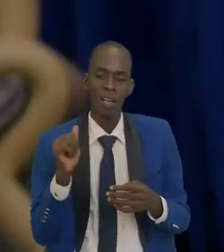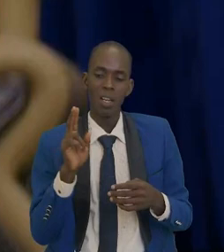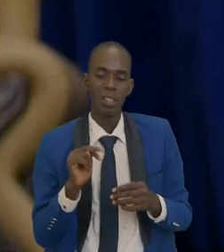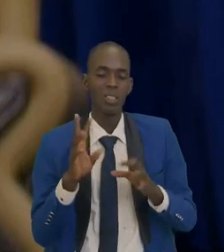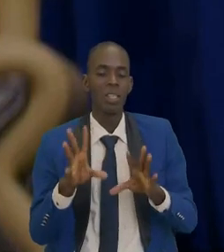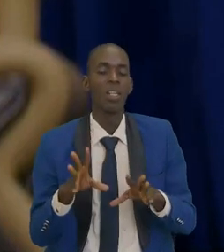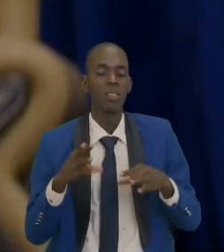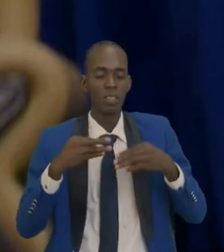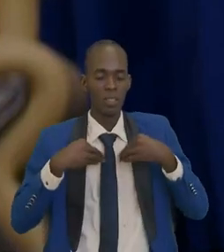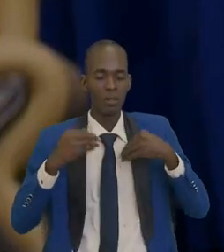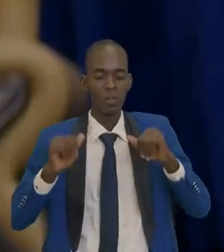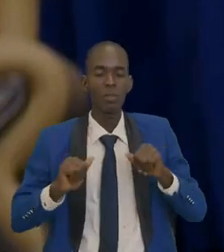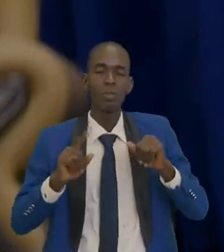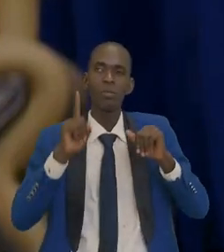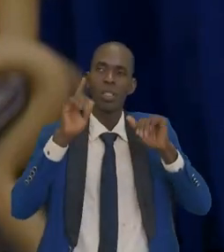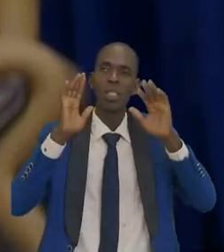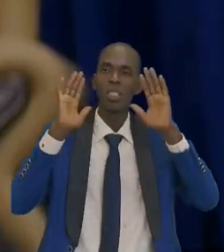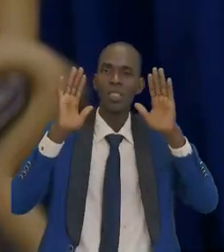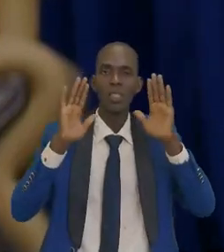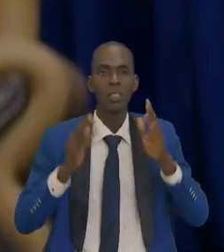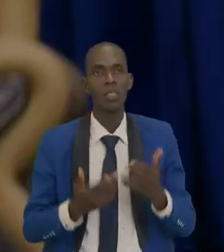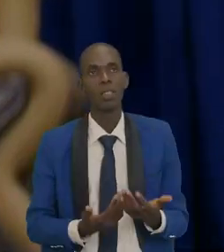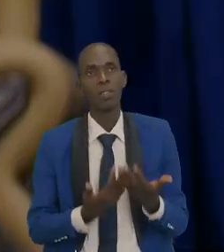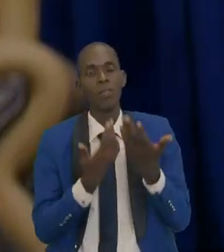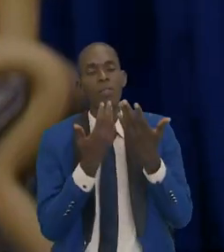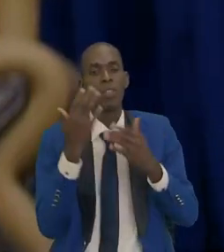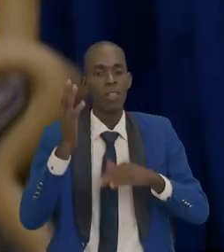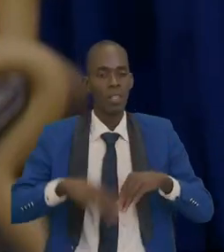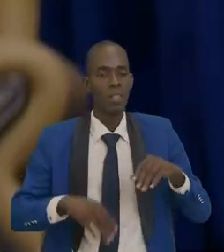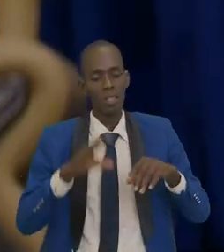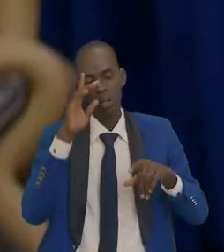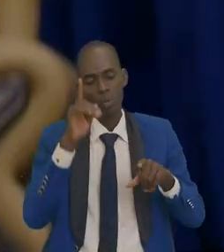un sacrifice plus excellent que celui de Caïn.